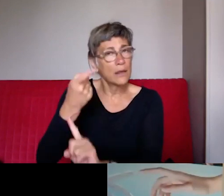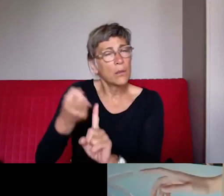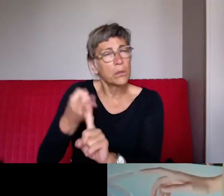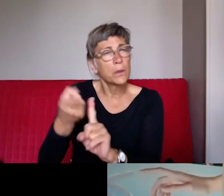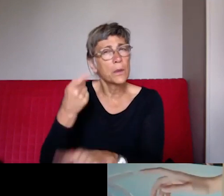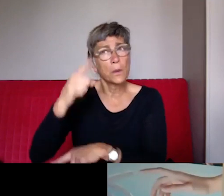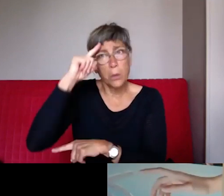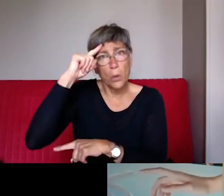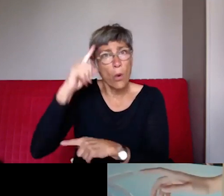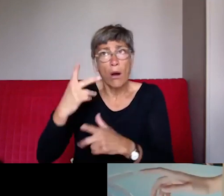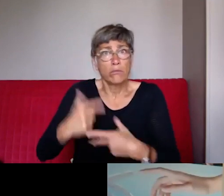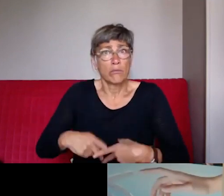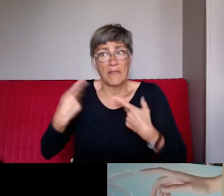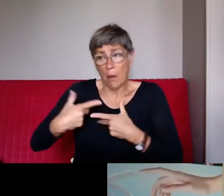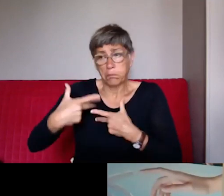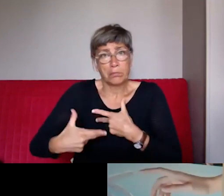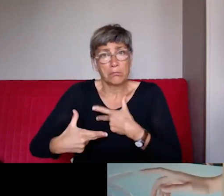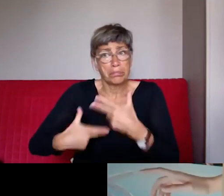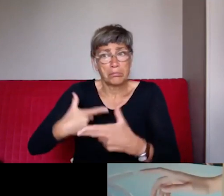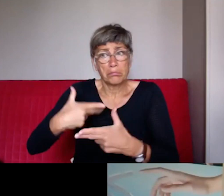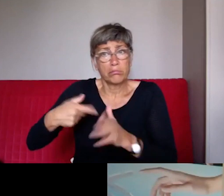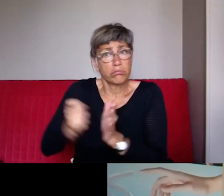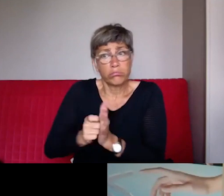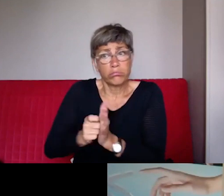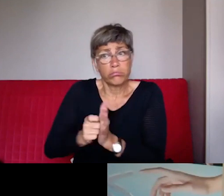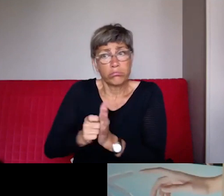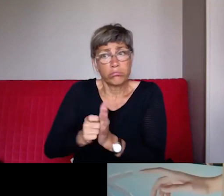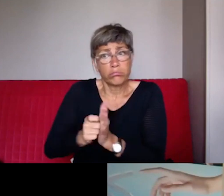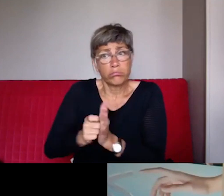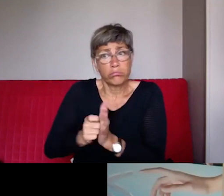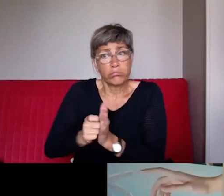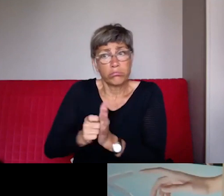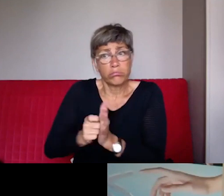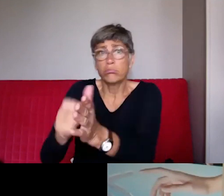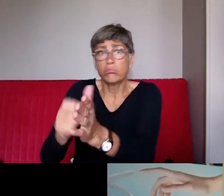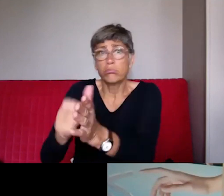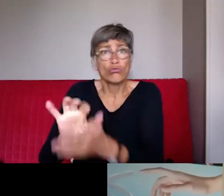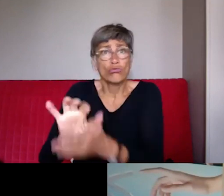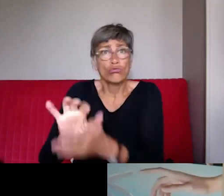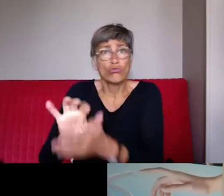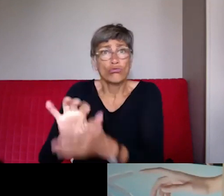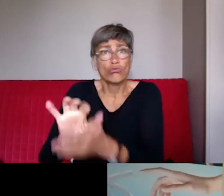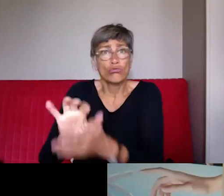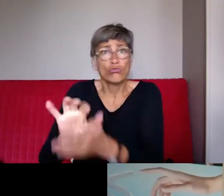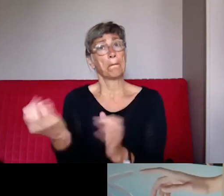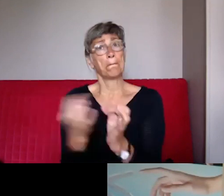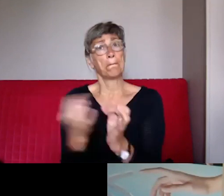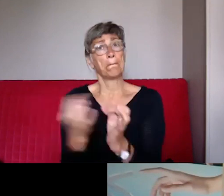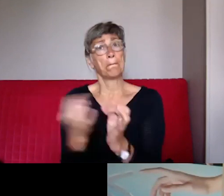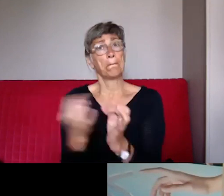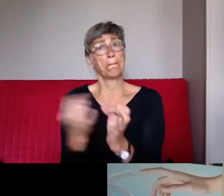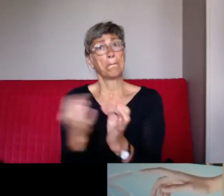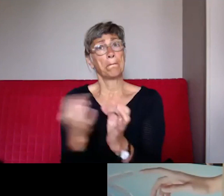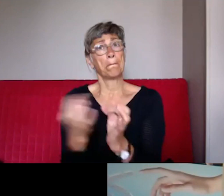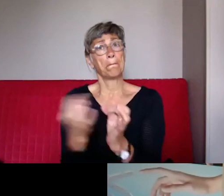les étapes de la vie. Contrairement à ce qu'on peut penser, le bilan de compétences, ça n'est pas un bilan que vous faites uniquement